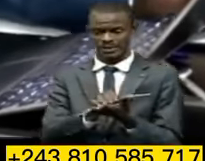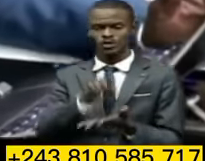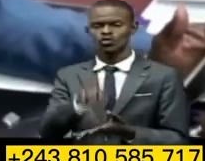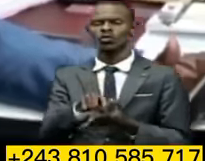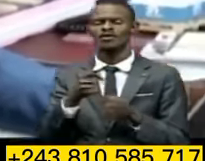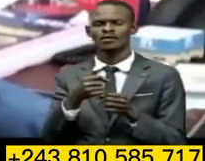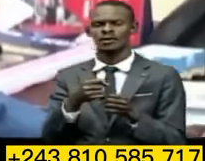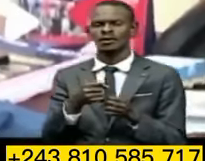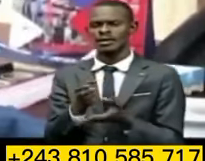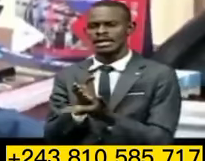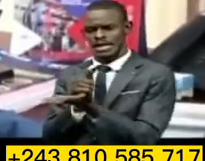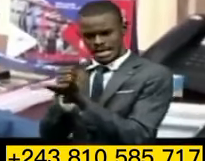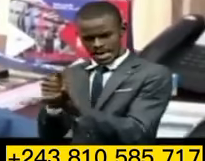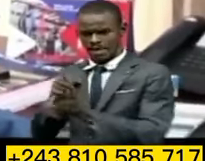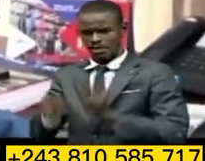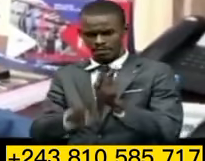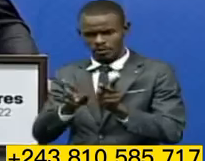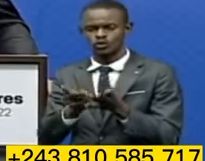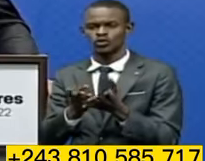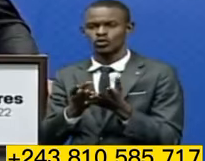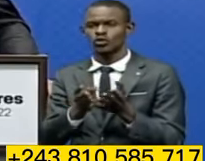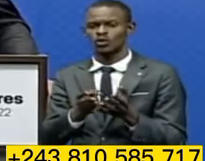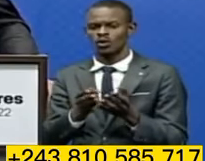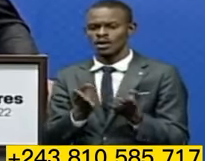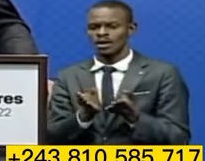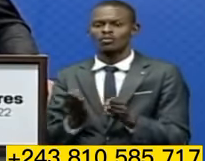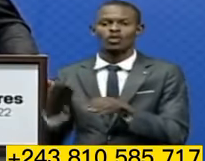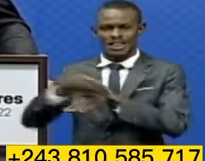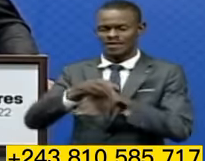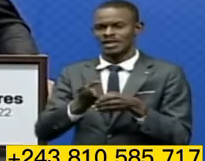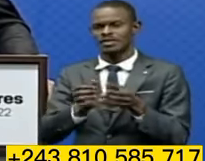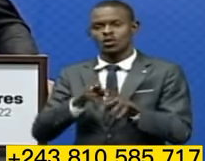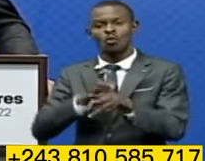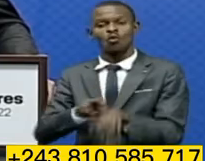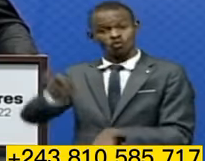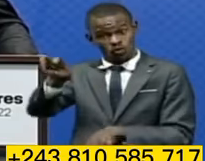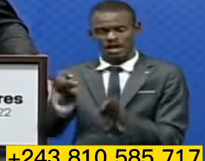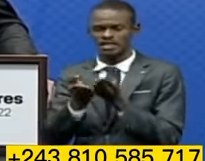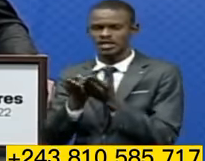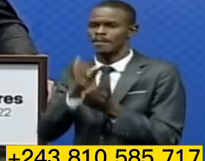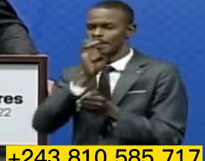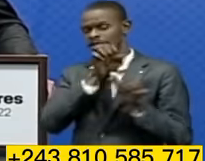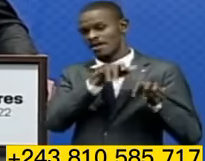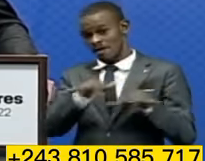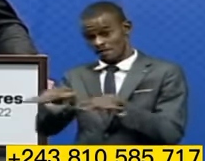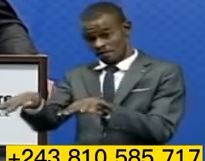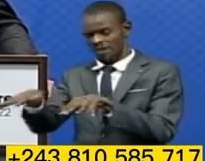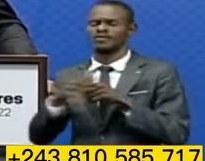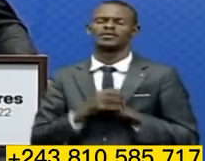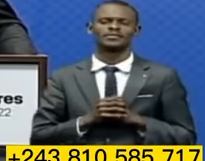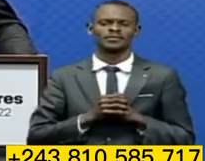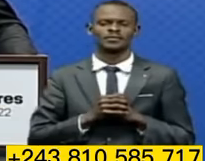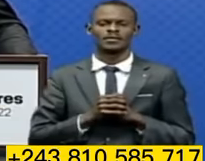bief moyen supérieur du fleuve Congo. L'achèvement de la construction de ces bateaux procède de l'effort